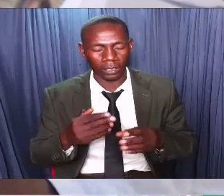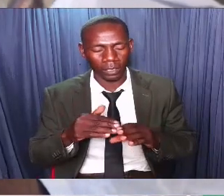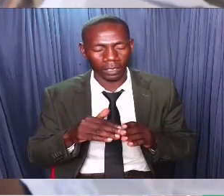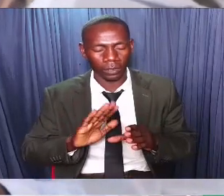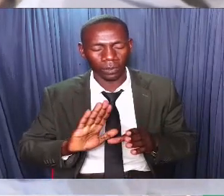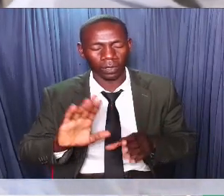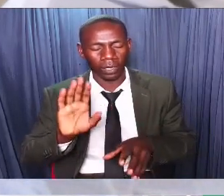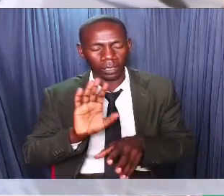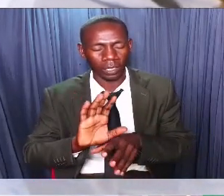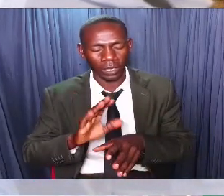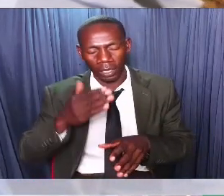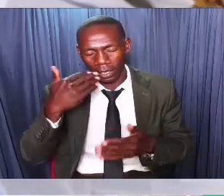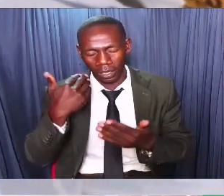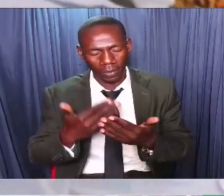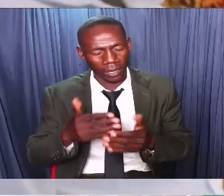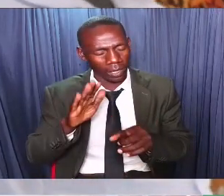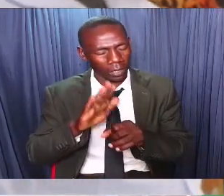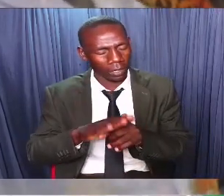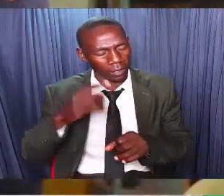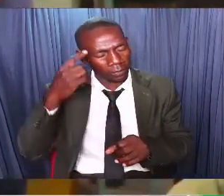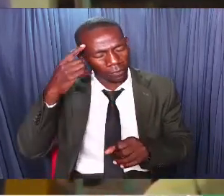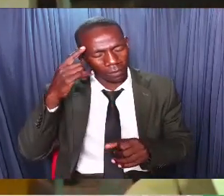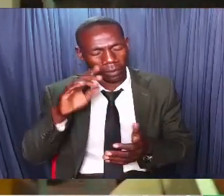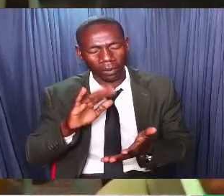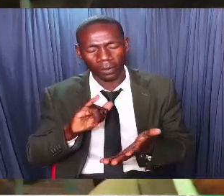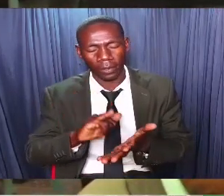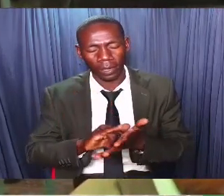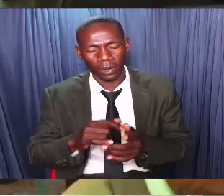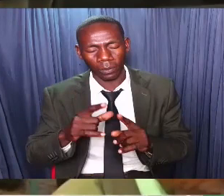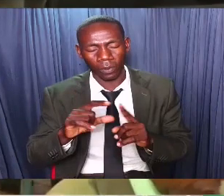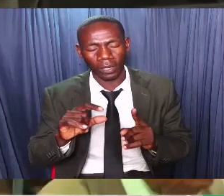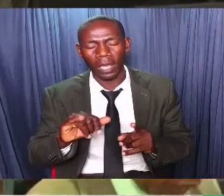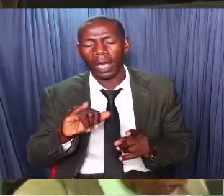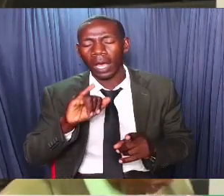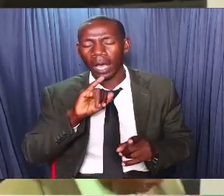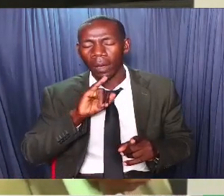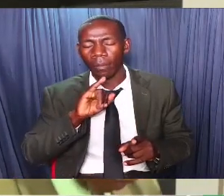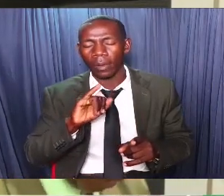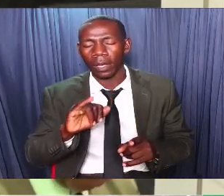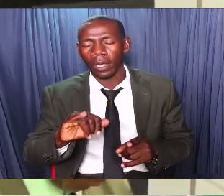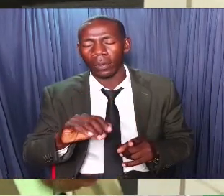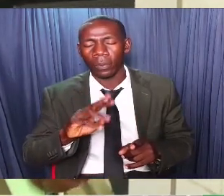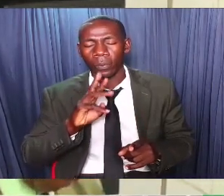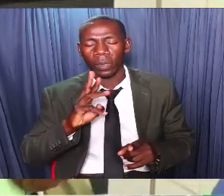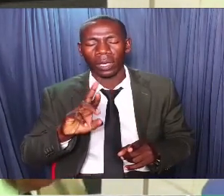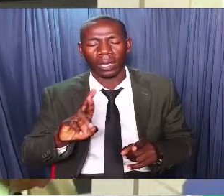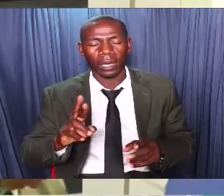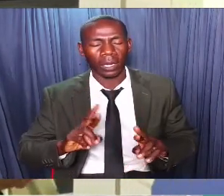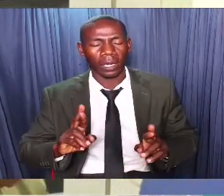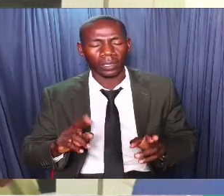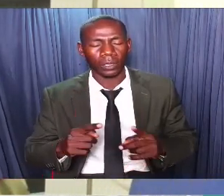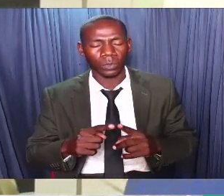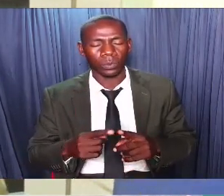nje, kila aliyejaliwa toba kurudia wewe Baba, mpokee mchana wa leo. Pokea watu wako Bwana.